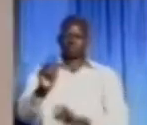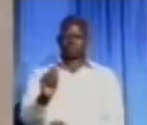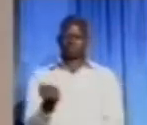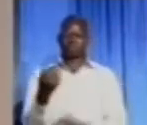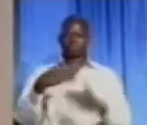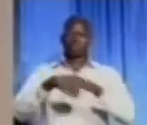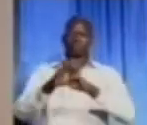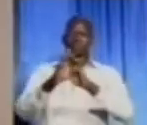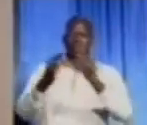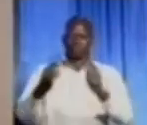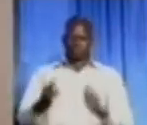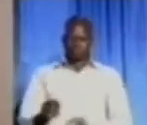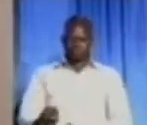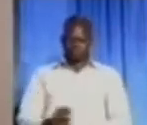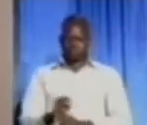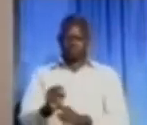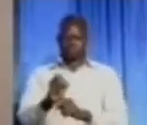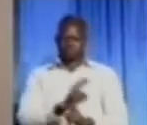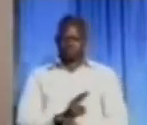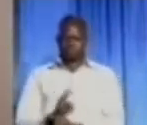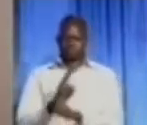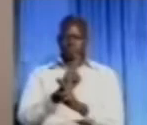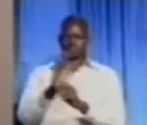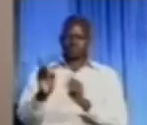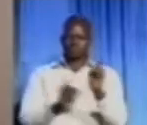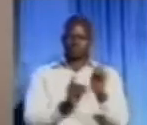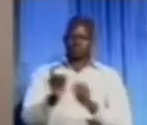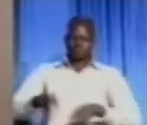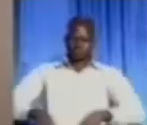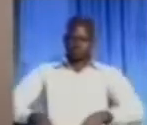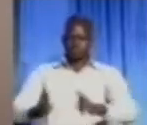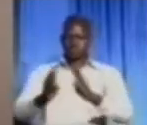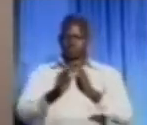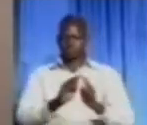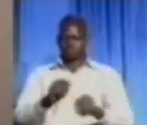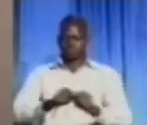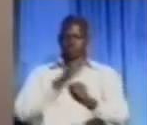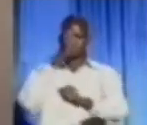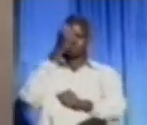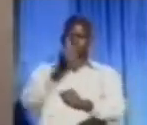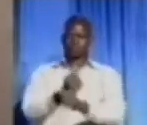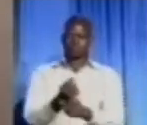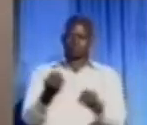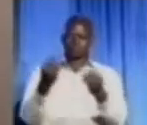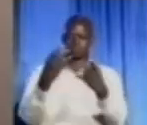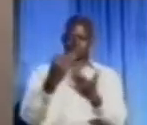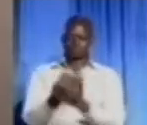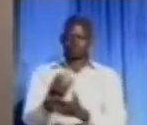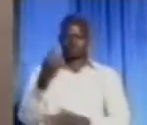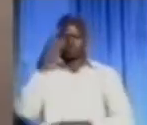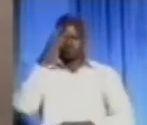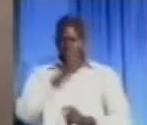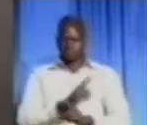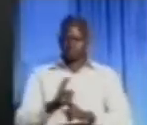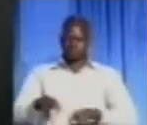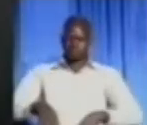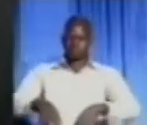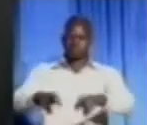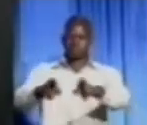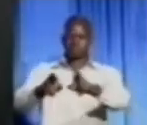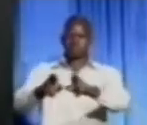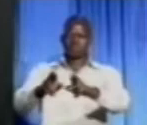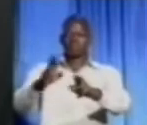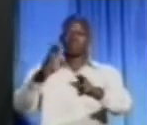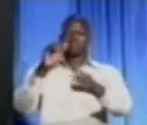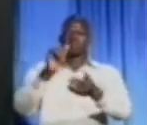le cadre de l'entretien courant, la direction des routes mobilise chaque année d'importants financements pour préserver cette route. C'est